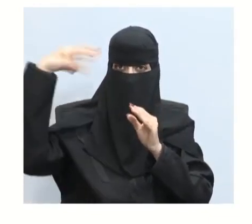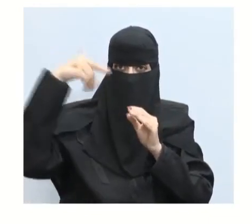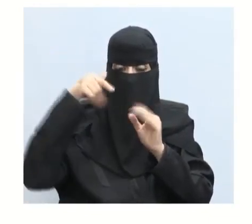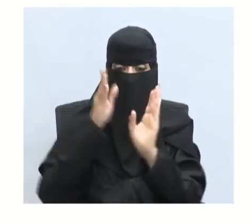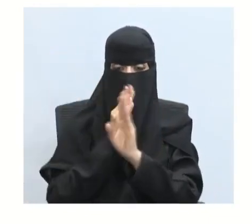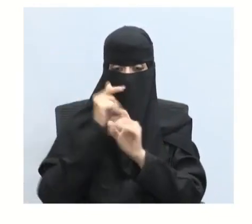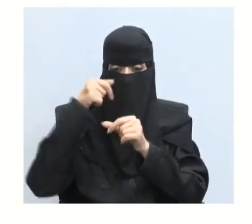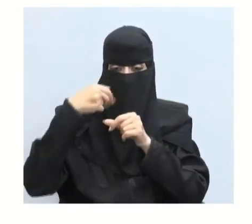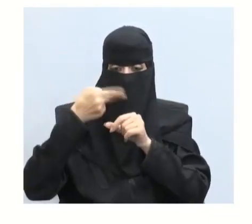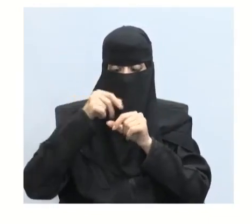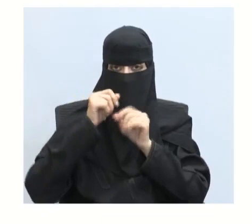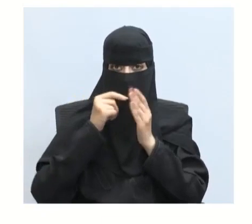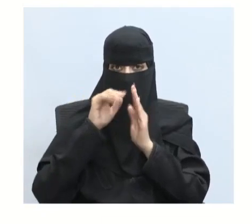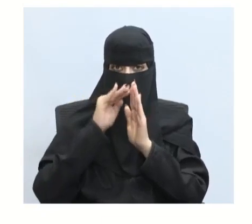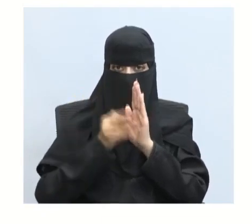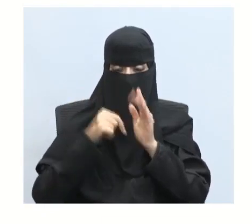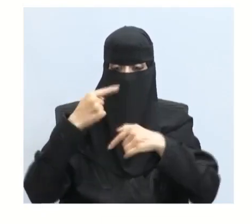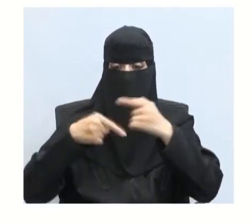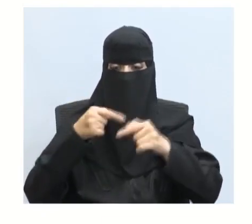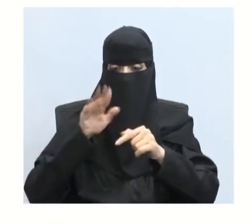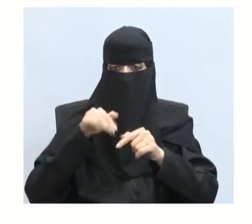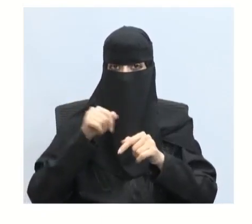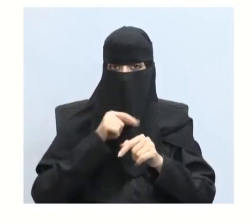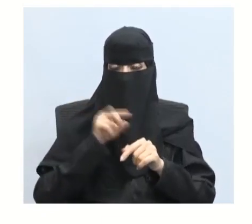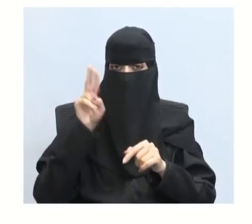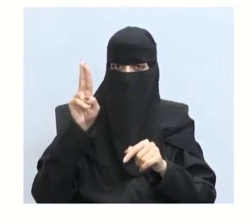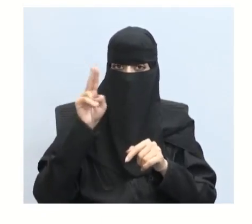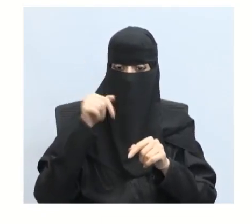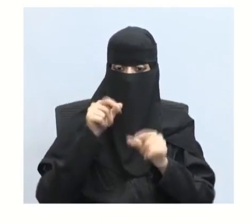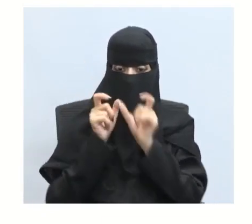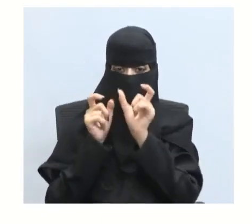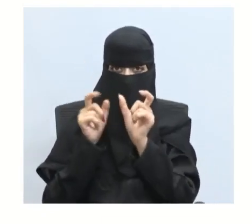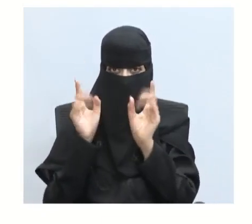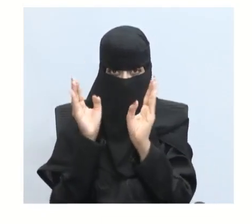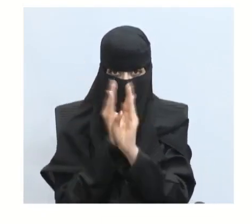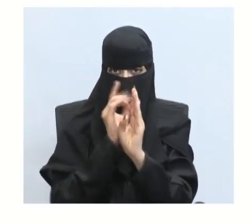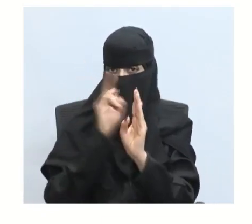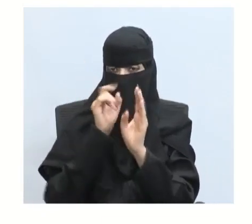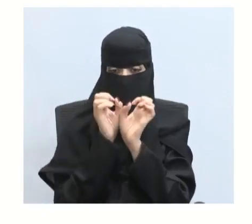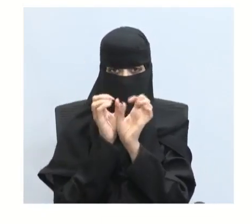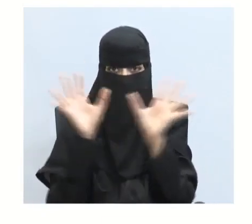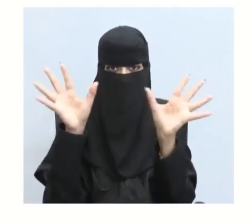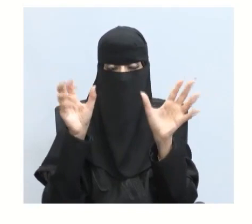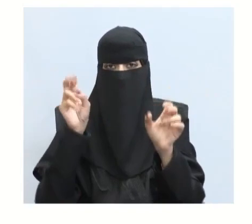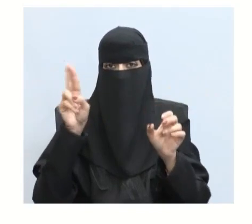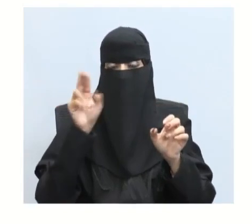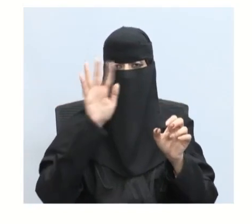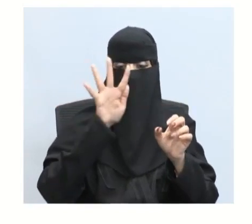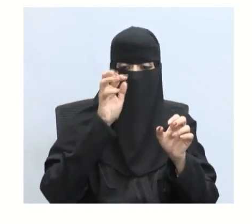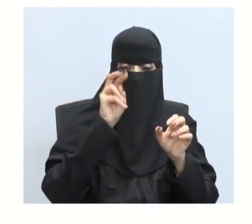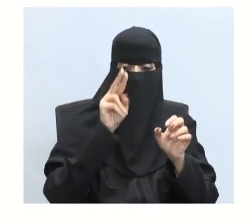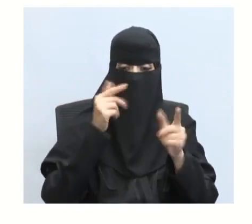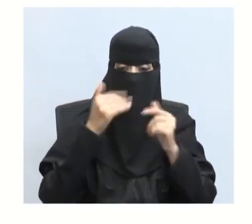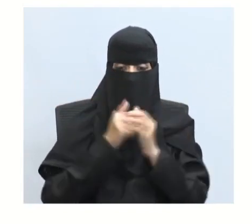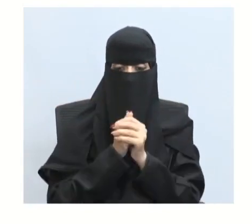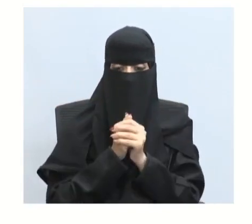الاشعه المنعكسه عن المراه المحدبه دائما في المراه المحدبه هل تتلاقى الاشعه نعم تتشتت